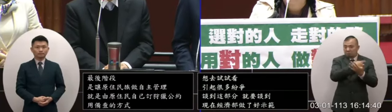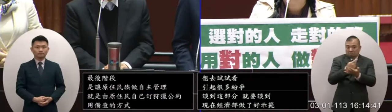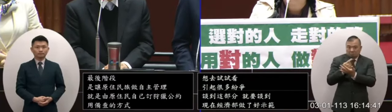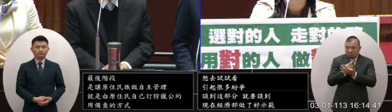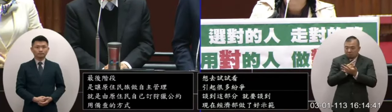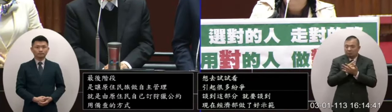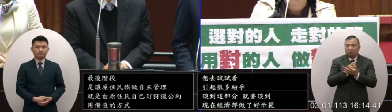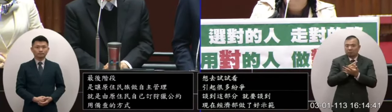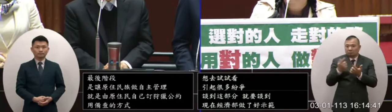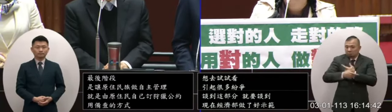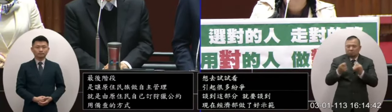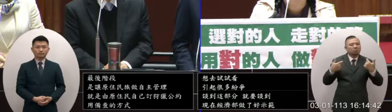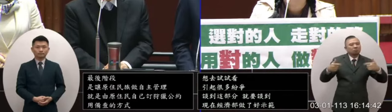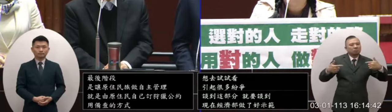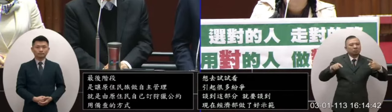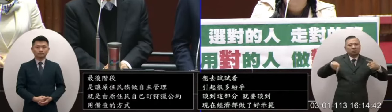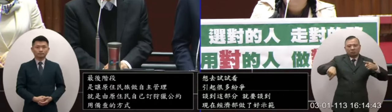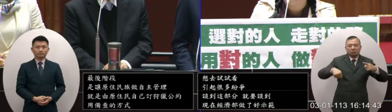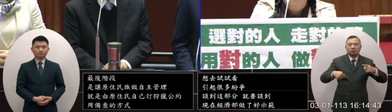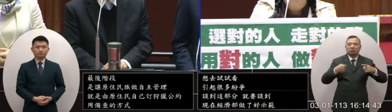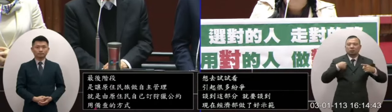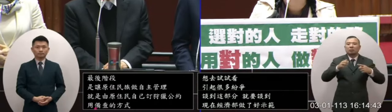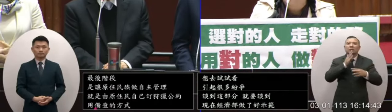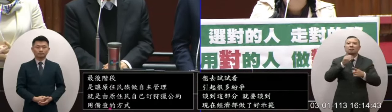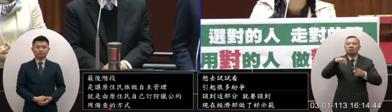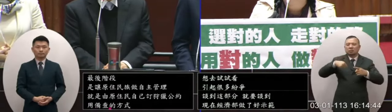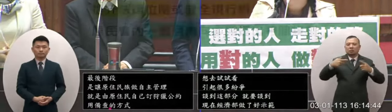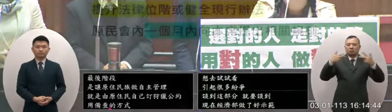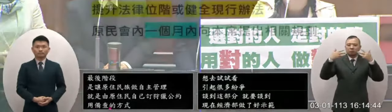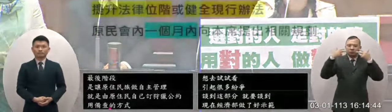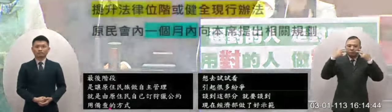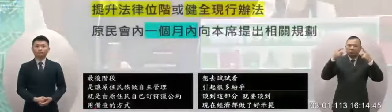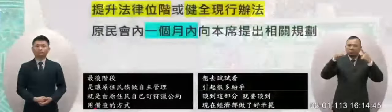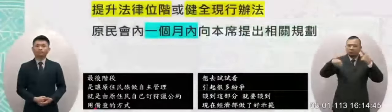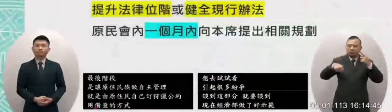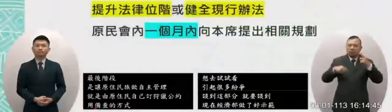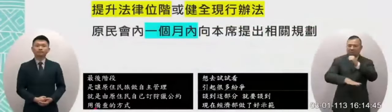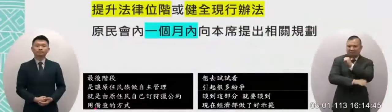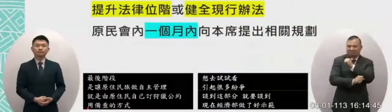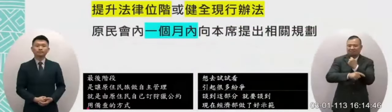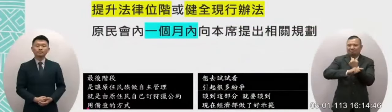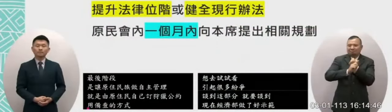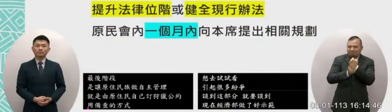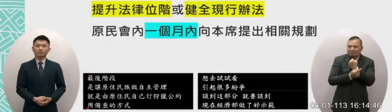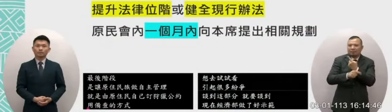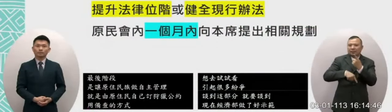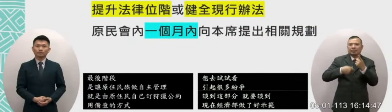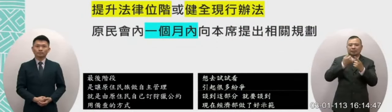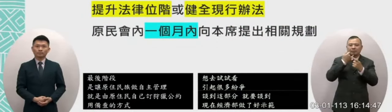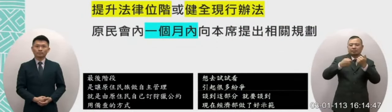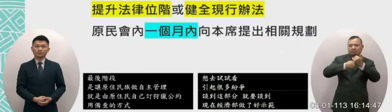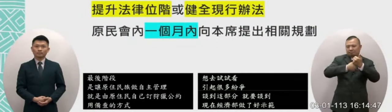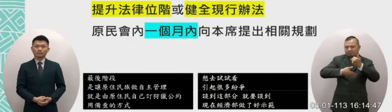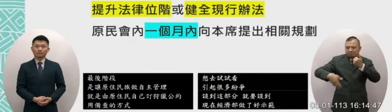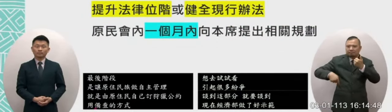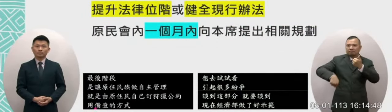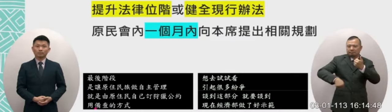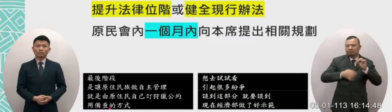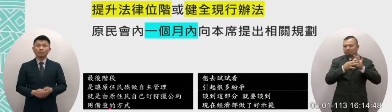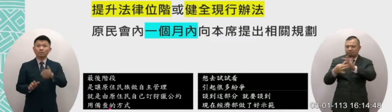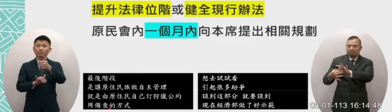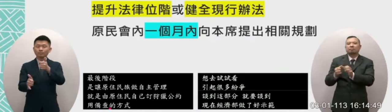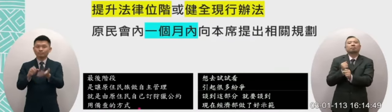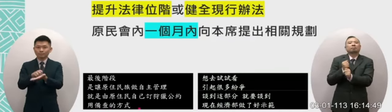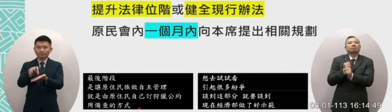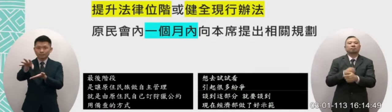一在原基法下的部落资商同意办法，我们赶快来把它处理。所以主委这样可以吗？ 跟委员报告，